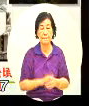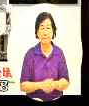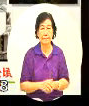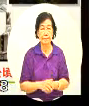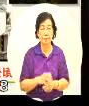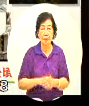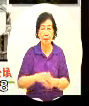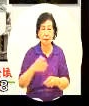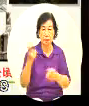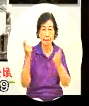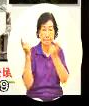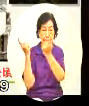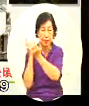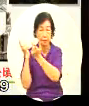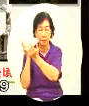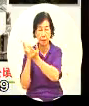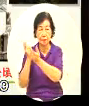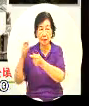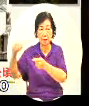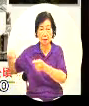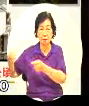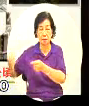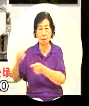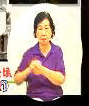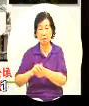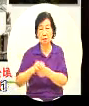平家，吼、哦，拢总共有